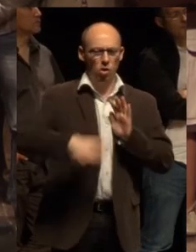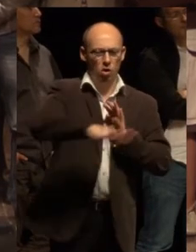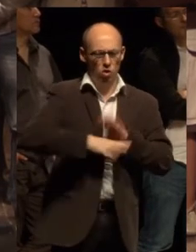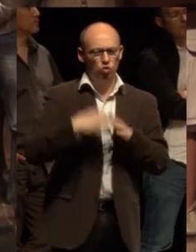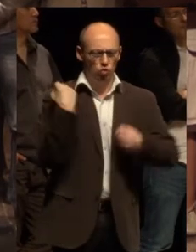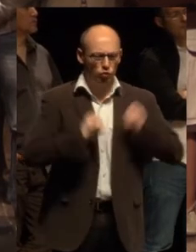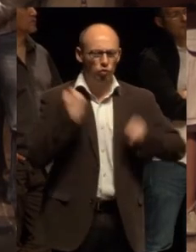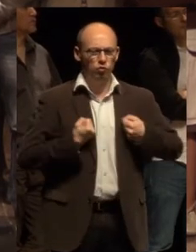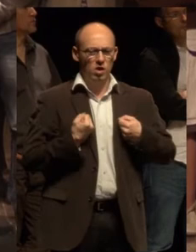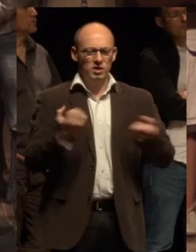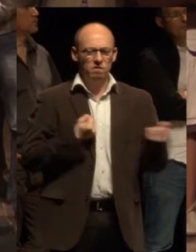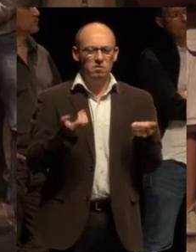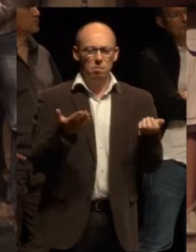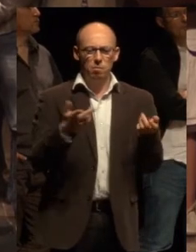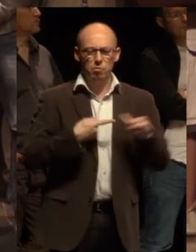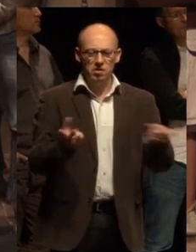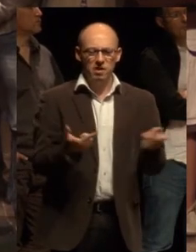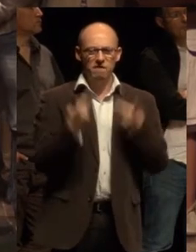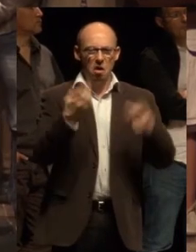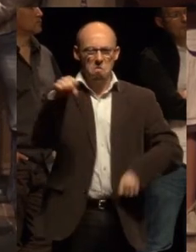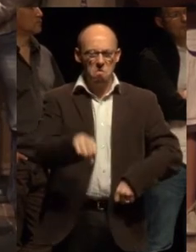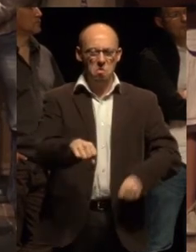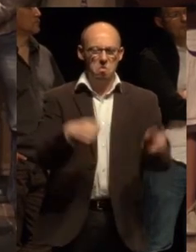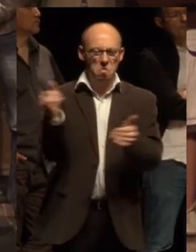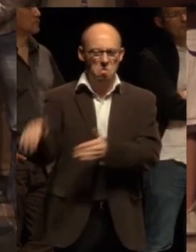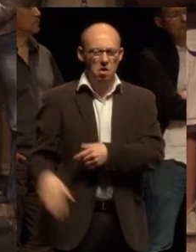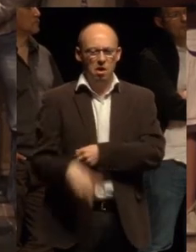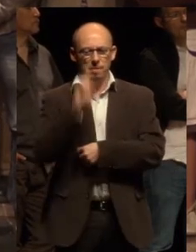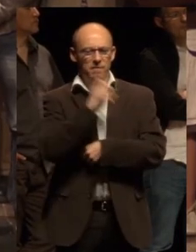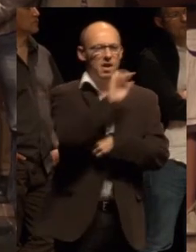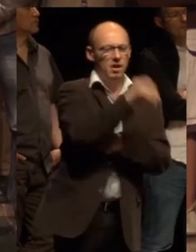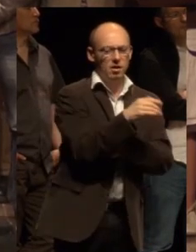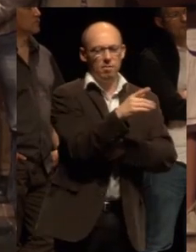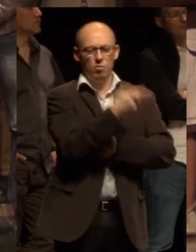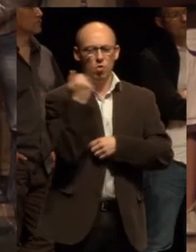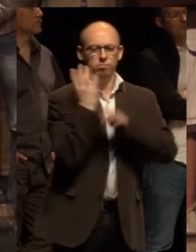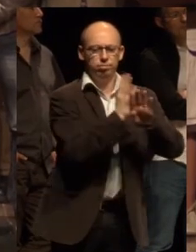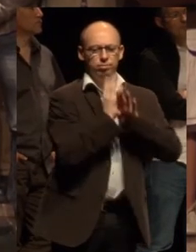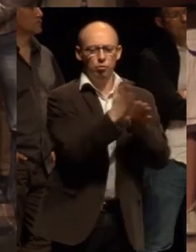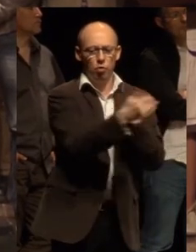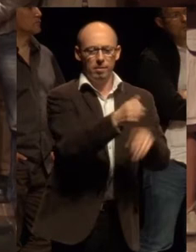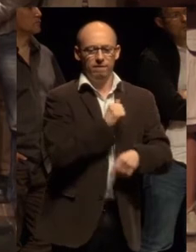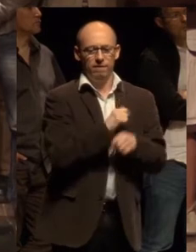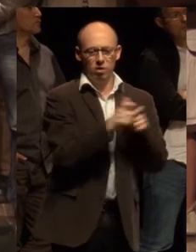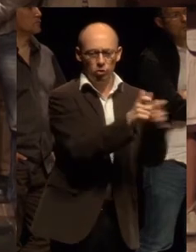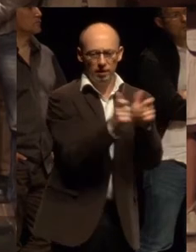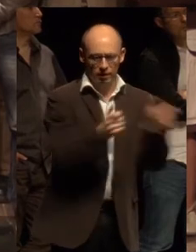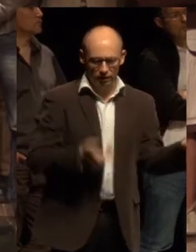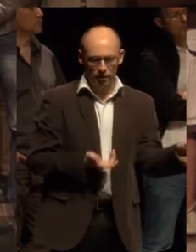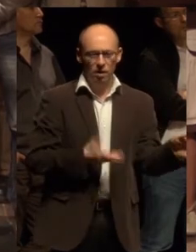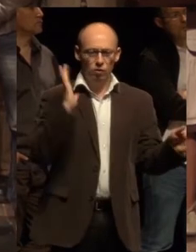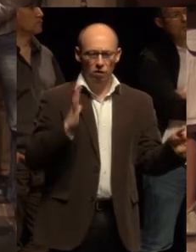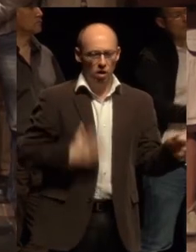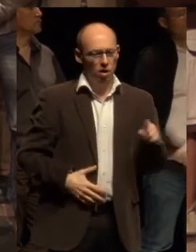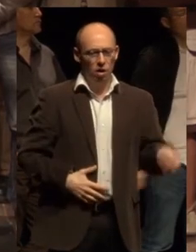trop souffert de voir leurs services publics dévalorisés au service et au profit du secteur privé. Ce n'est pas